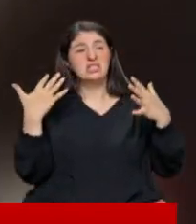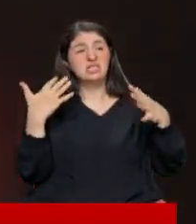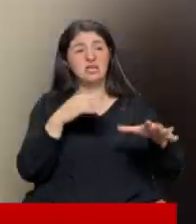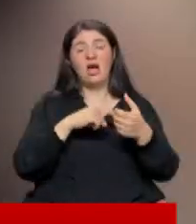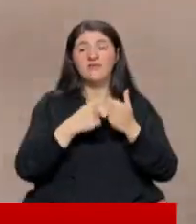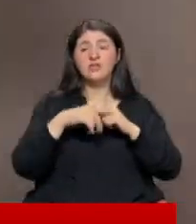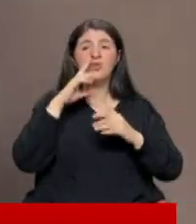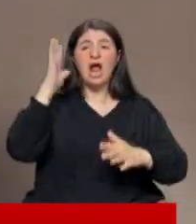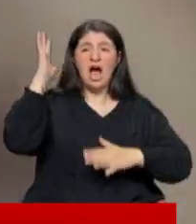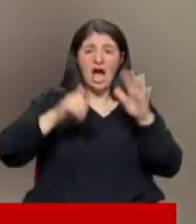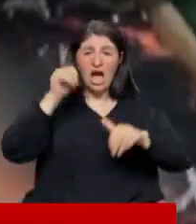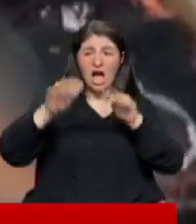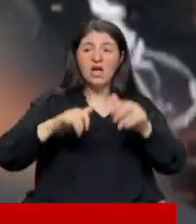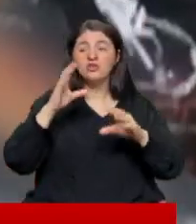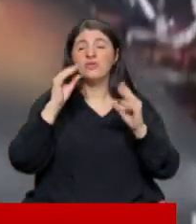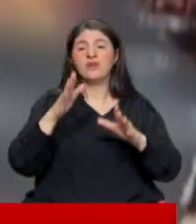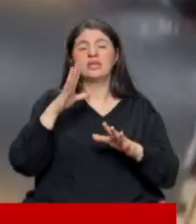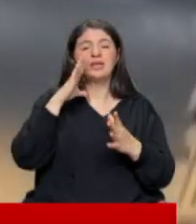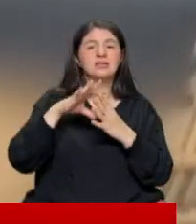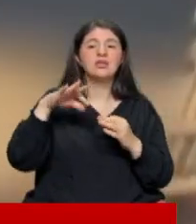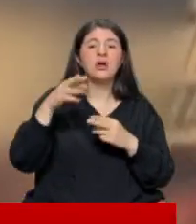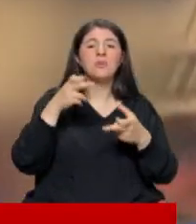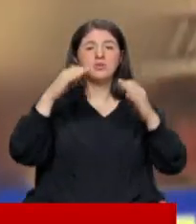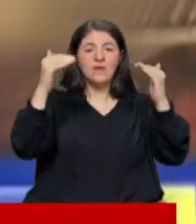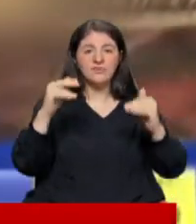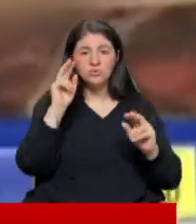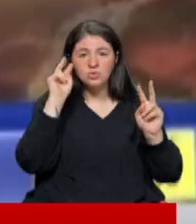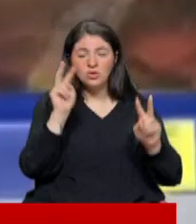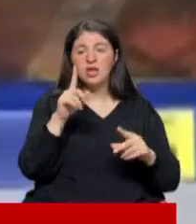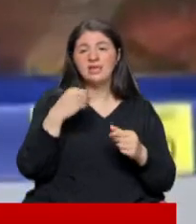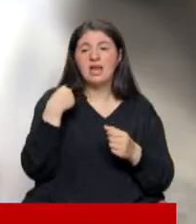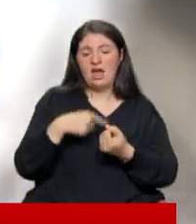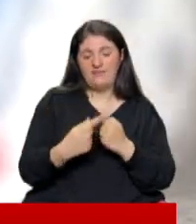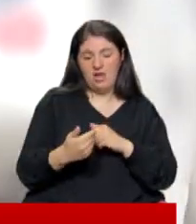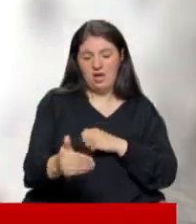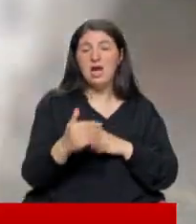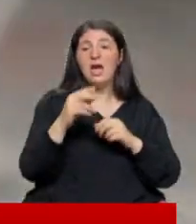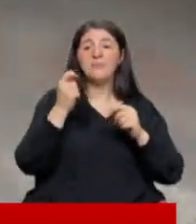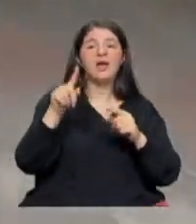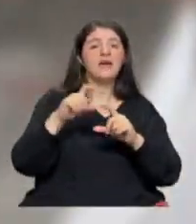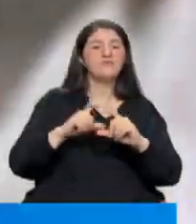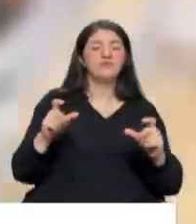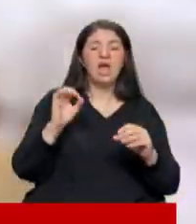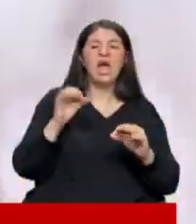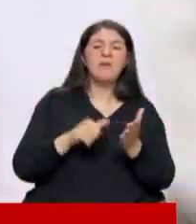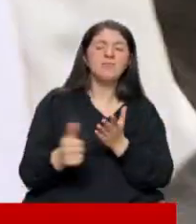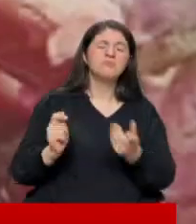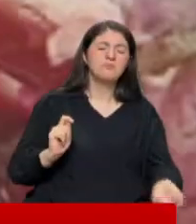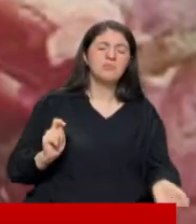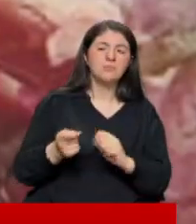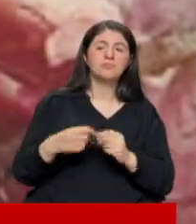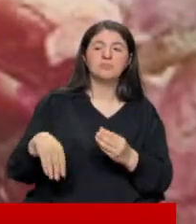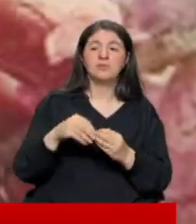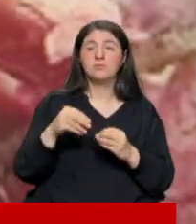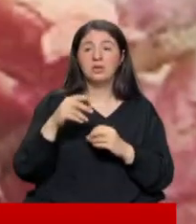hafta sonu alabilen aldı çoğu tüketicide boş raflarla karşılaştı yeni haftada ise etiketlerdeki fiyatların hemen hepsi zamıydı